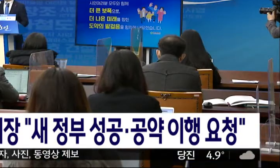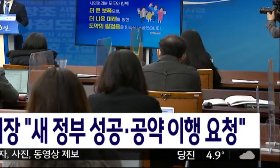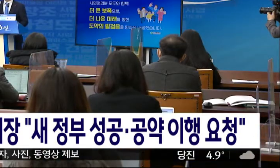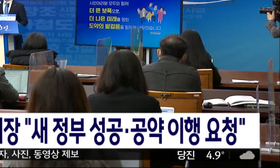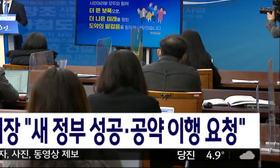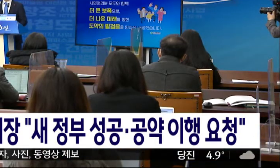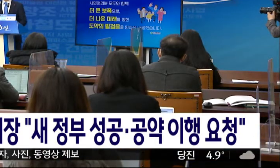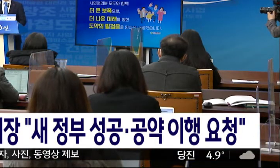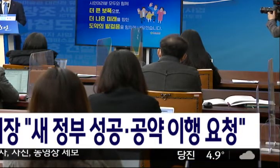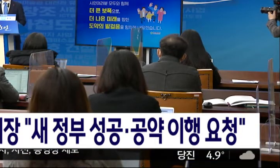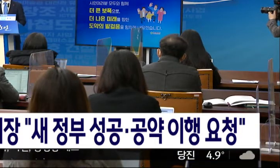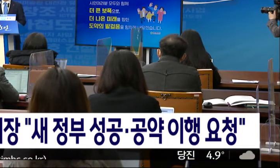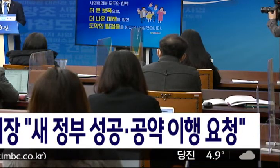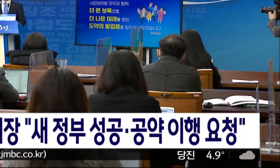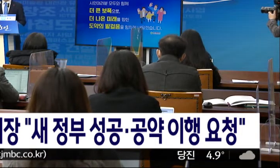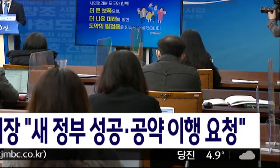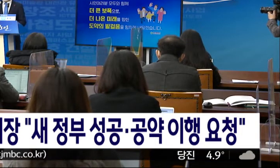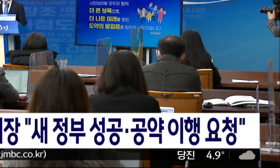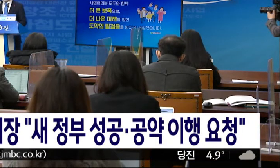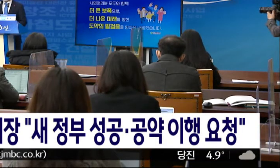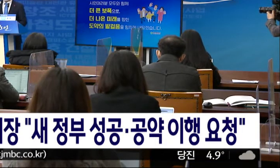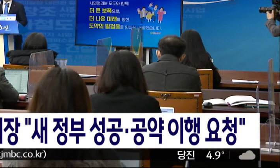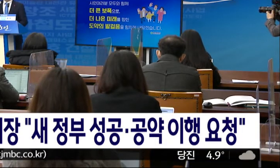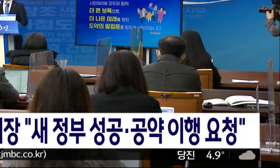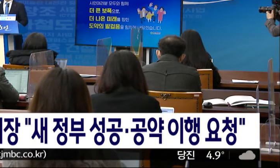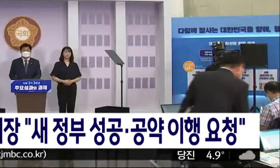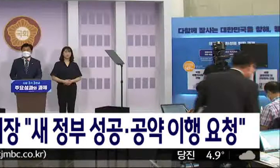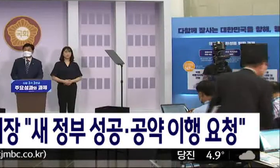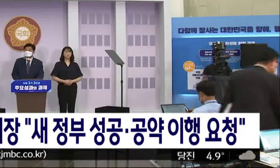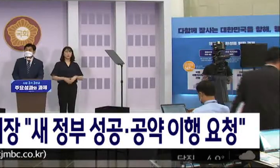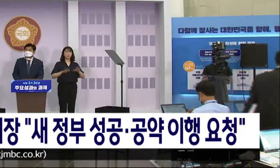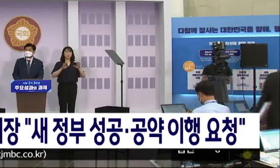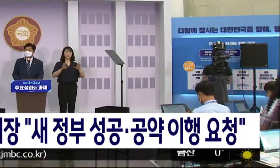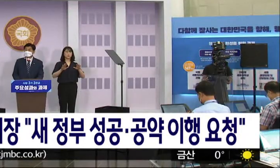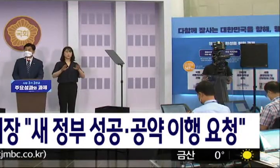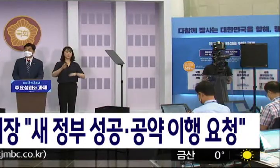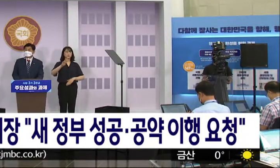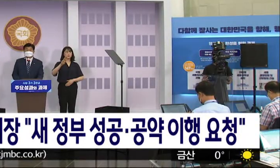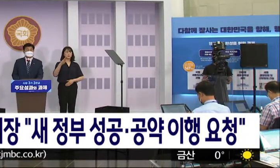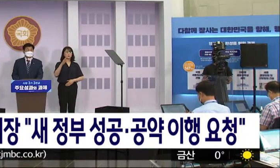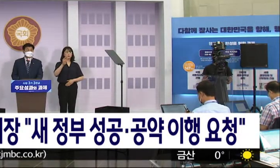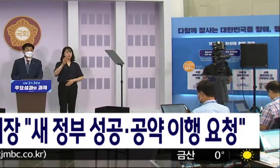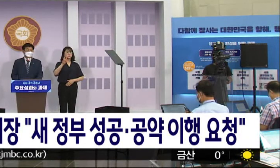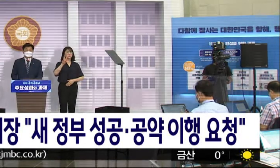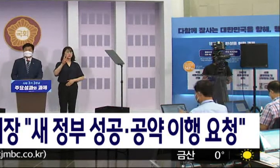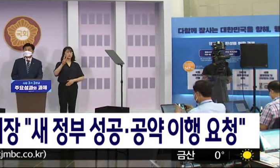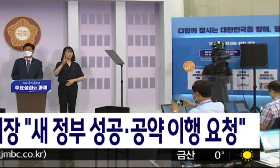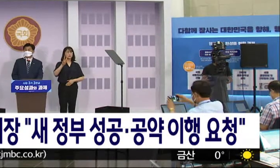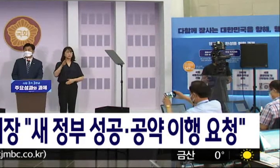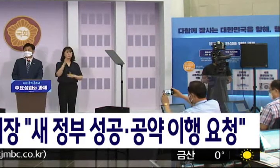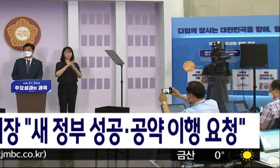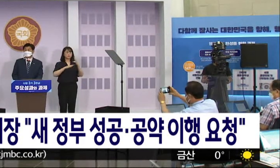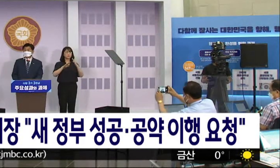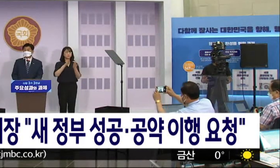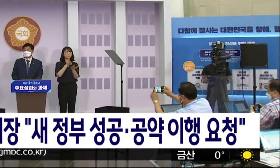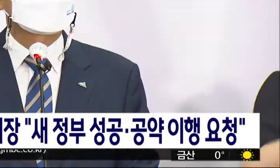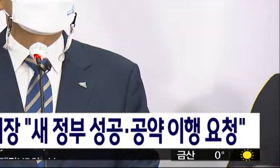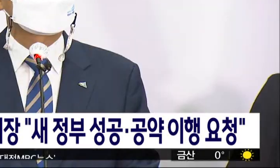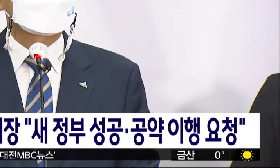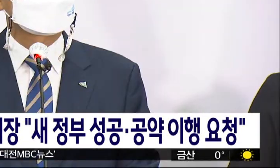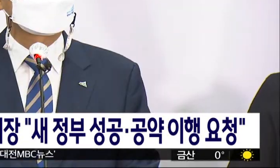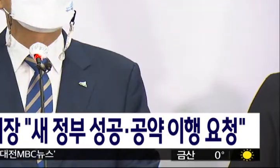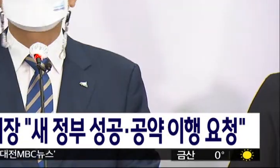ai 청단 군수 산업 육성 공약 이행을 이춘희 세종시 작은 청와대 3종 집무실 설치와